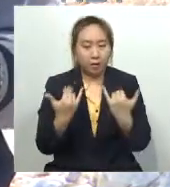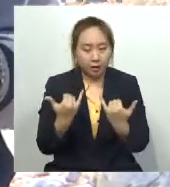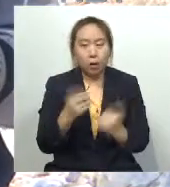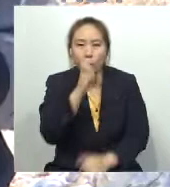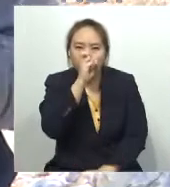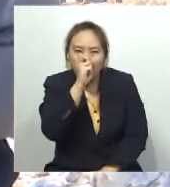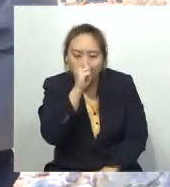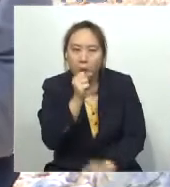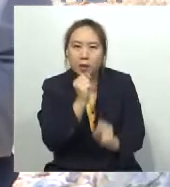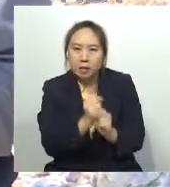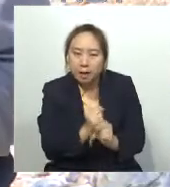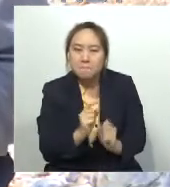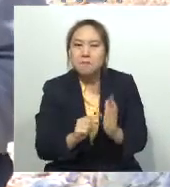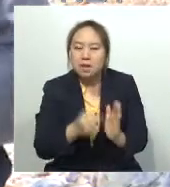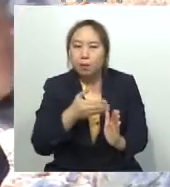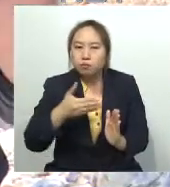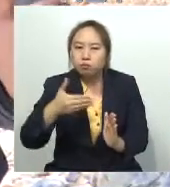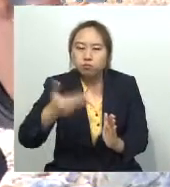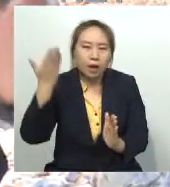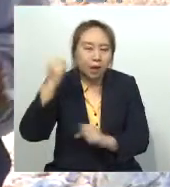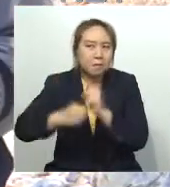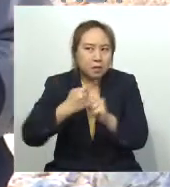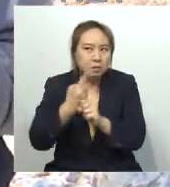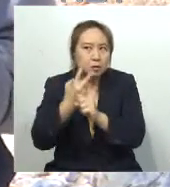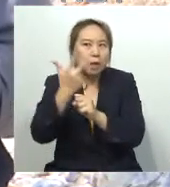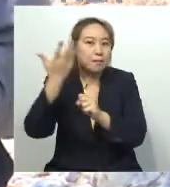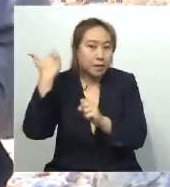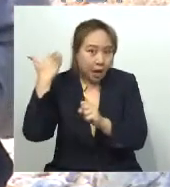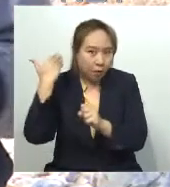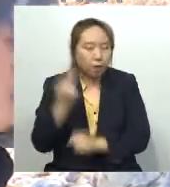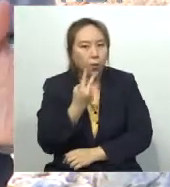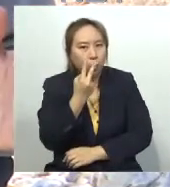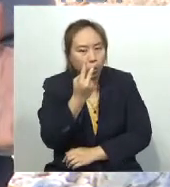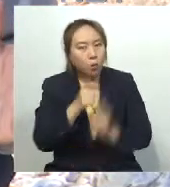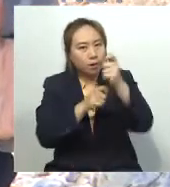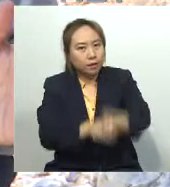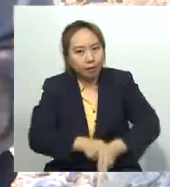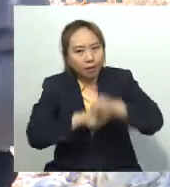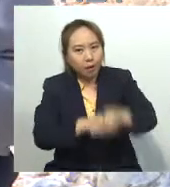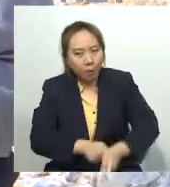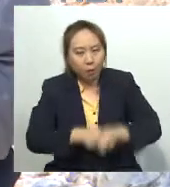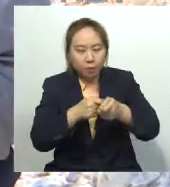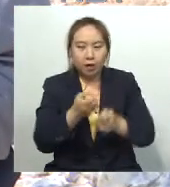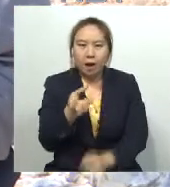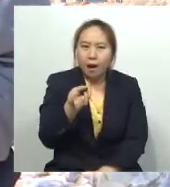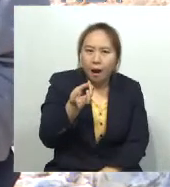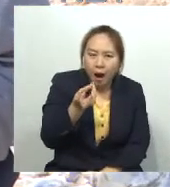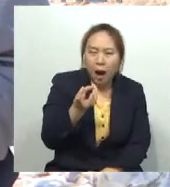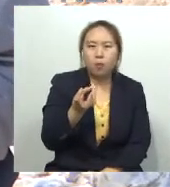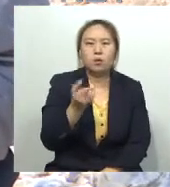การทดลองแล้วก็เริ่มดำเนินการมาเมื่อ3ปีที่ผ่านมาพบว่าเกษตรกรนั้นลดความเสียหายจ